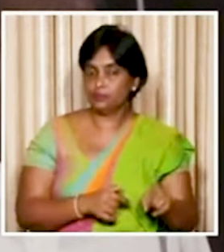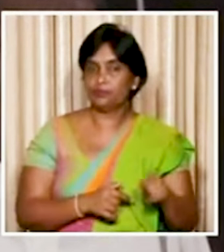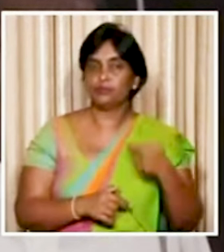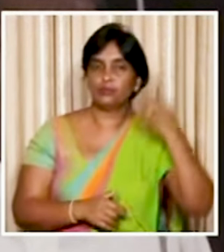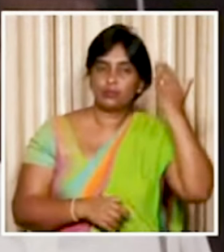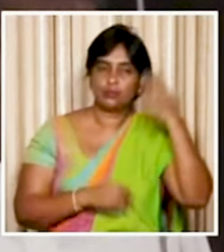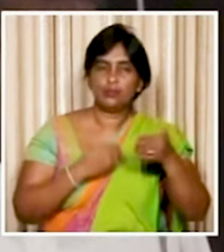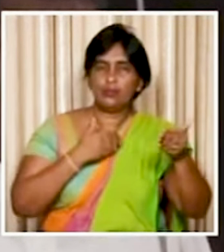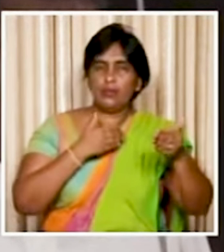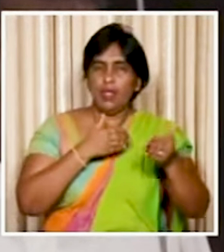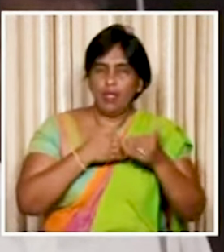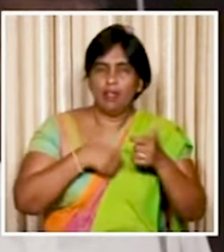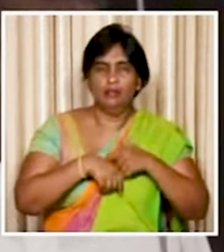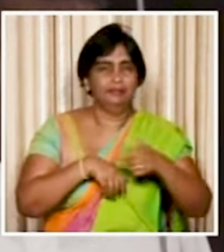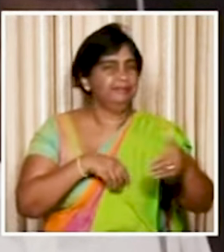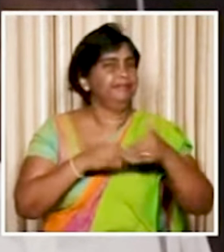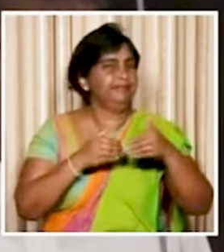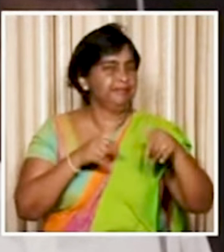அவர்கள் தங்களுடைய வாழ்க்கையை